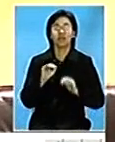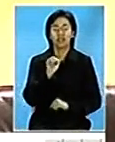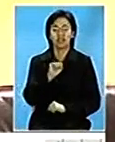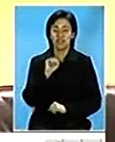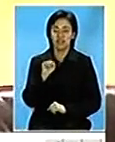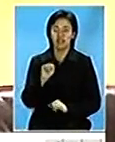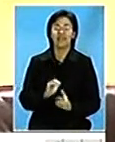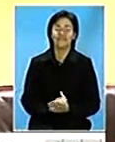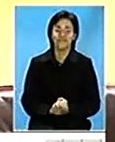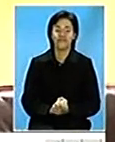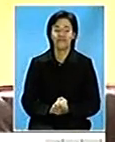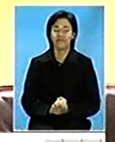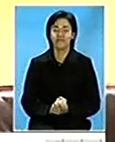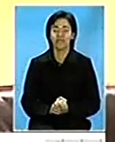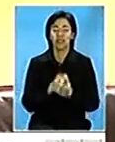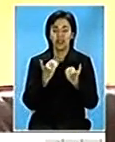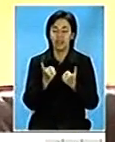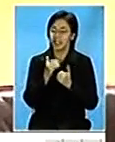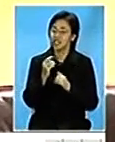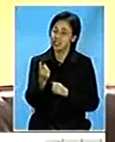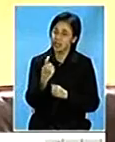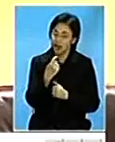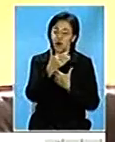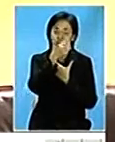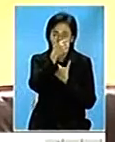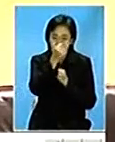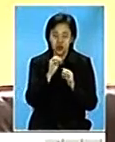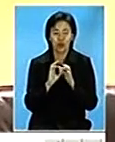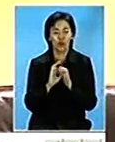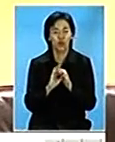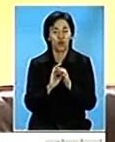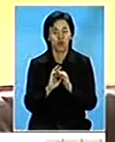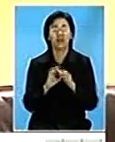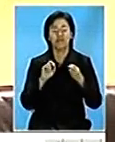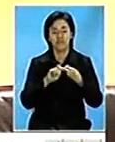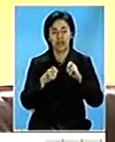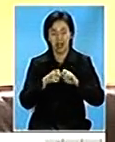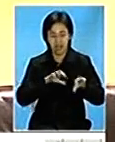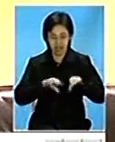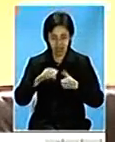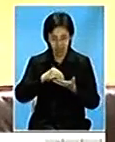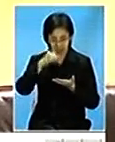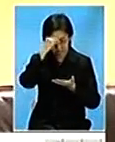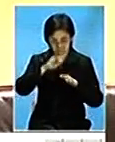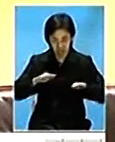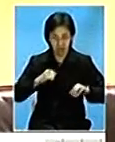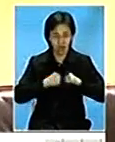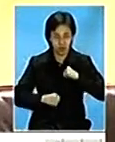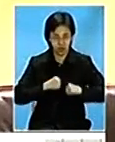านที่ให้ความสนใจและก็ห่วงใยในการจัดการศึกษาให้กับเด็กและเยาวช